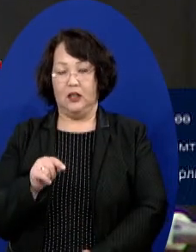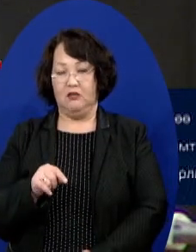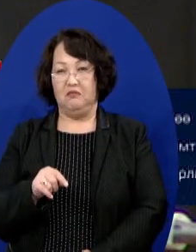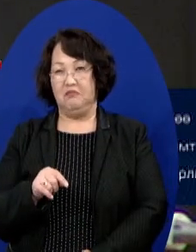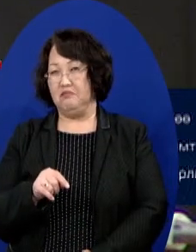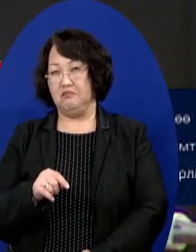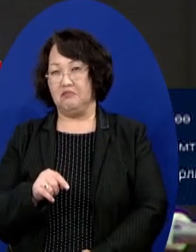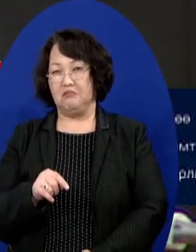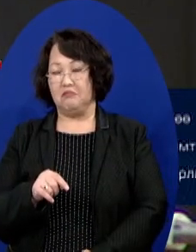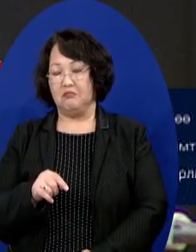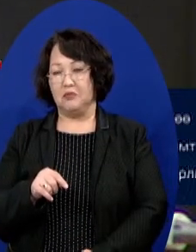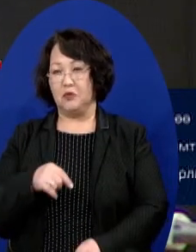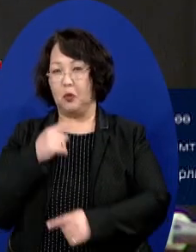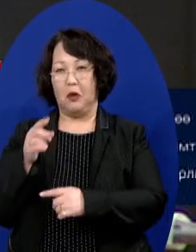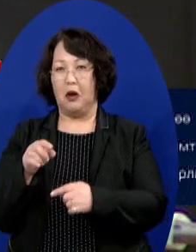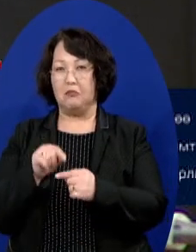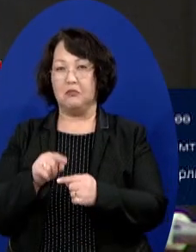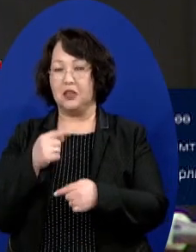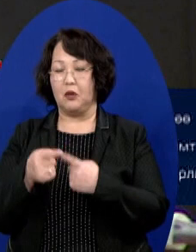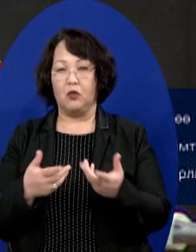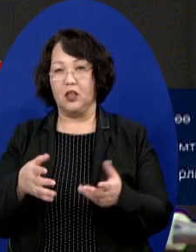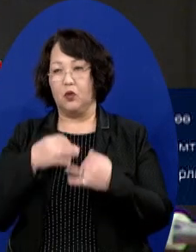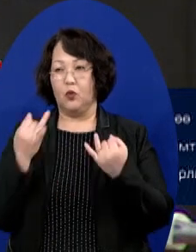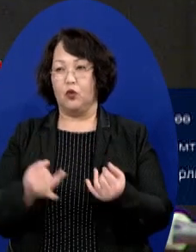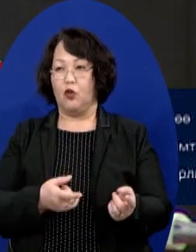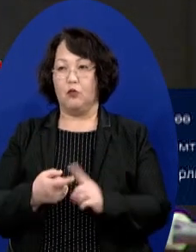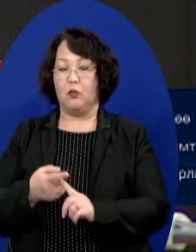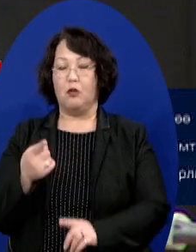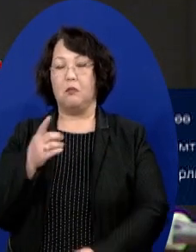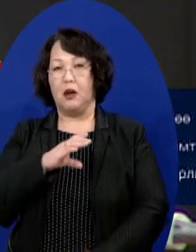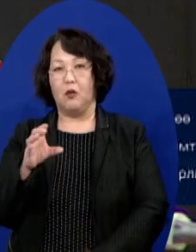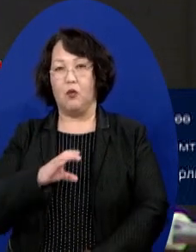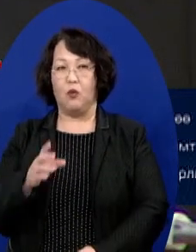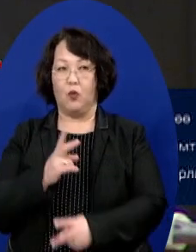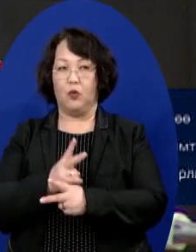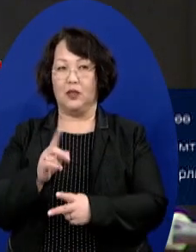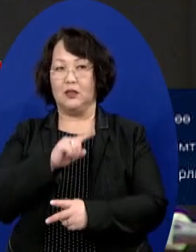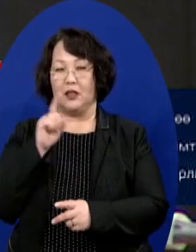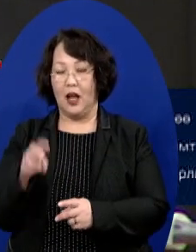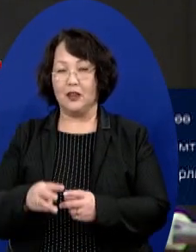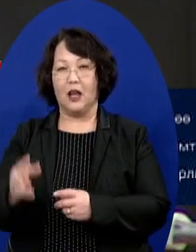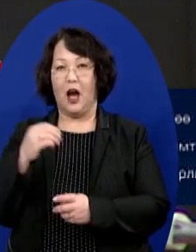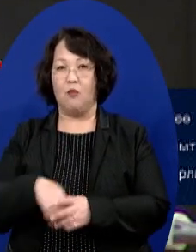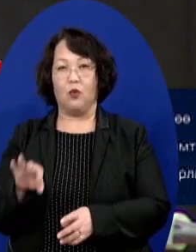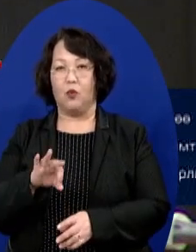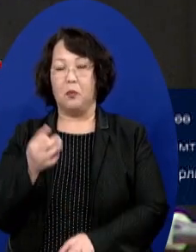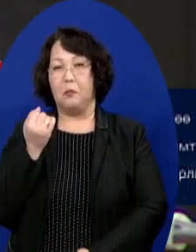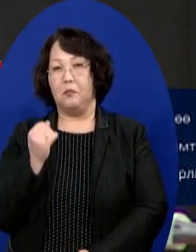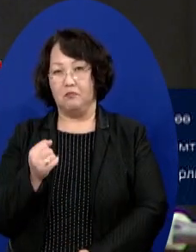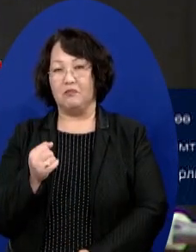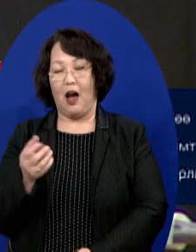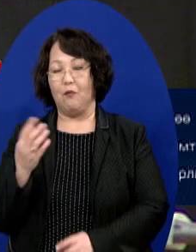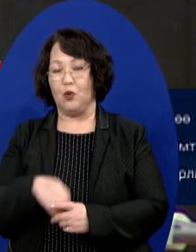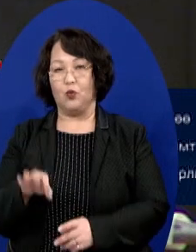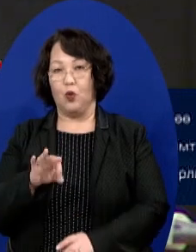Дээр нэг хурлын харьяа байгууллагууд ч гэсэн бас энэ хуулийн заалтанд үйлчлээд хамрахгүй одоо байхаар бол орж ирсэн. Тэгэхээр төрийн